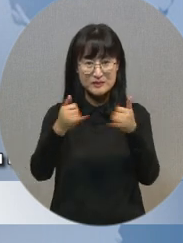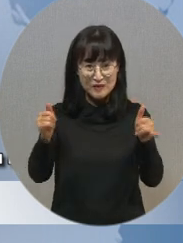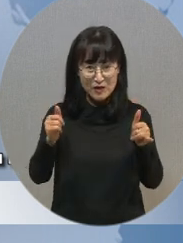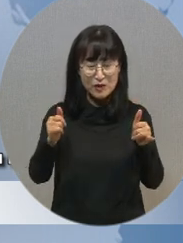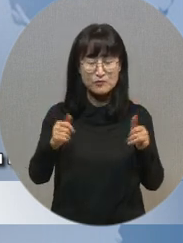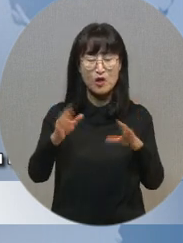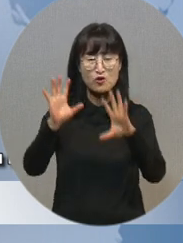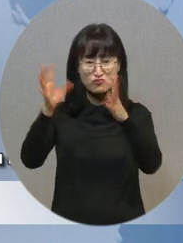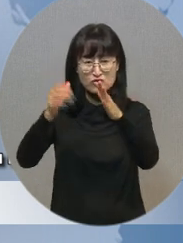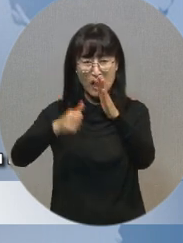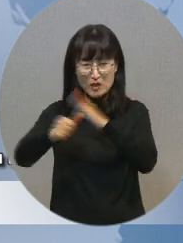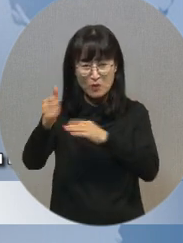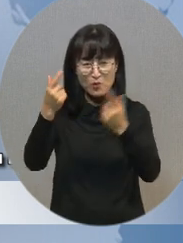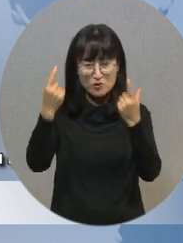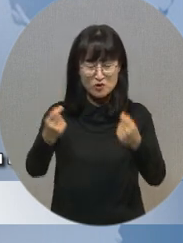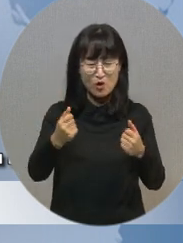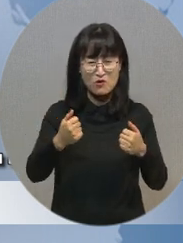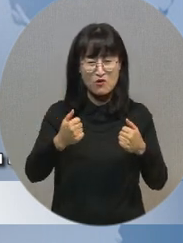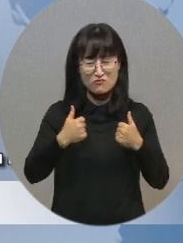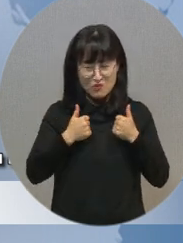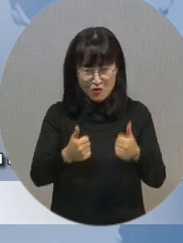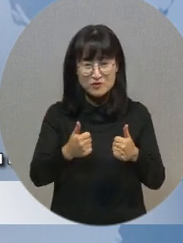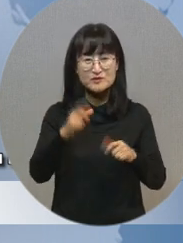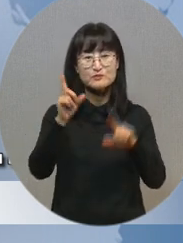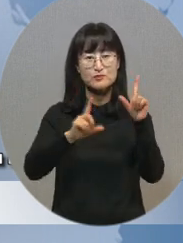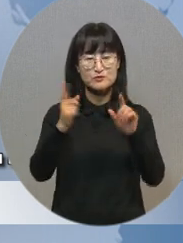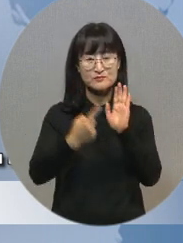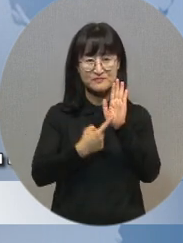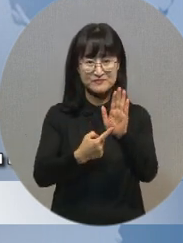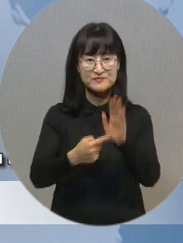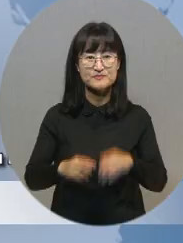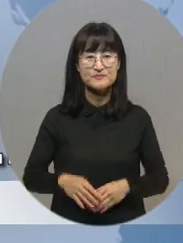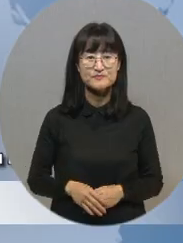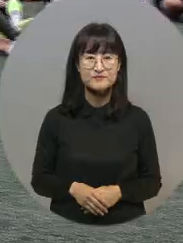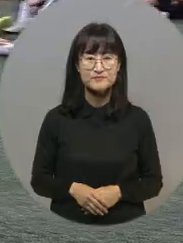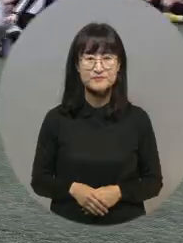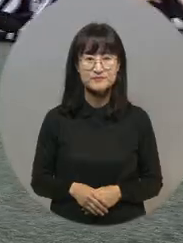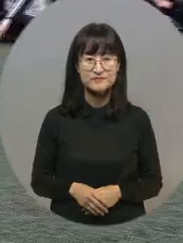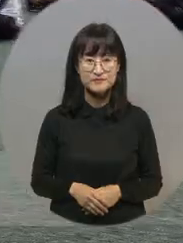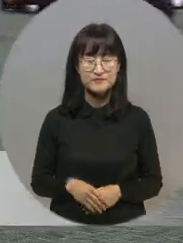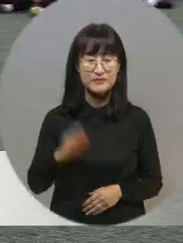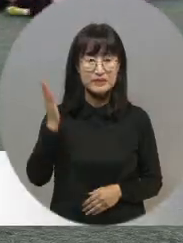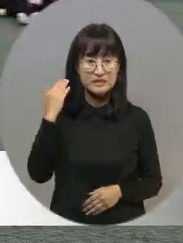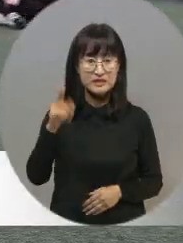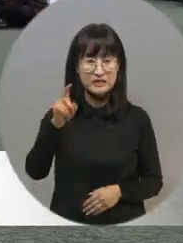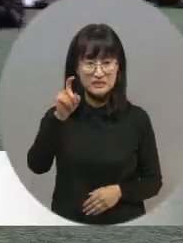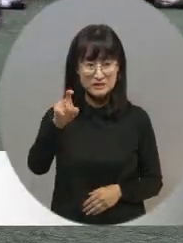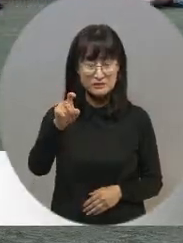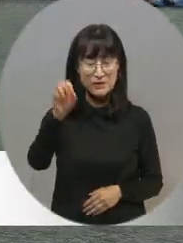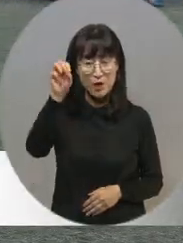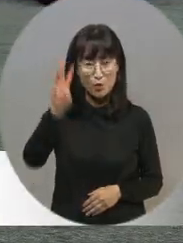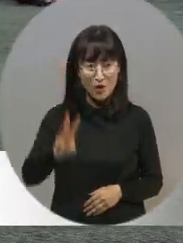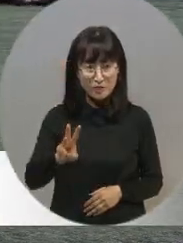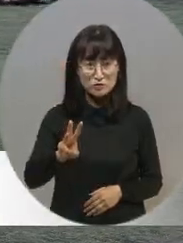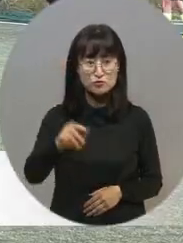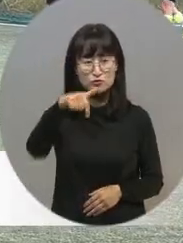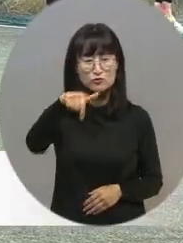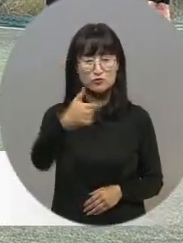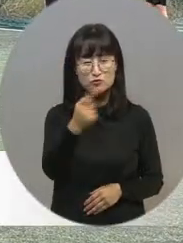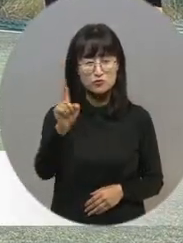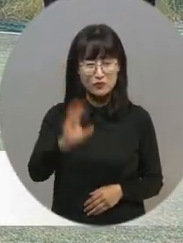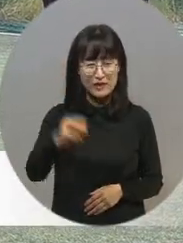경기 못지않은 열전을 펼쳤습니다. 김은정 기자입니다. 지난 10일 광주광역시 광산구의